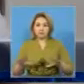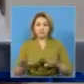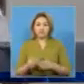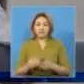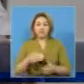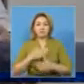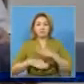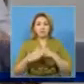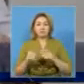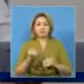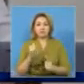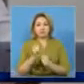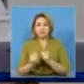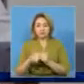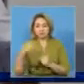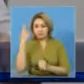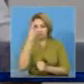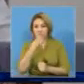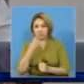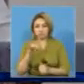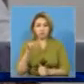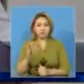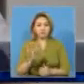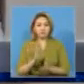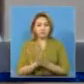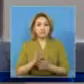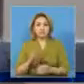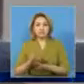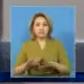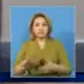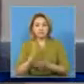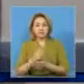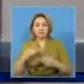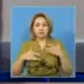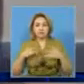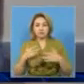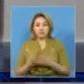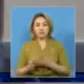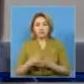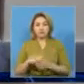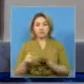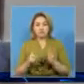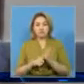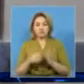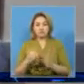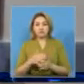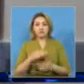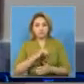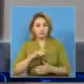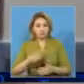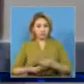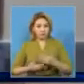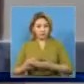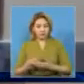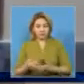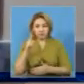высококвалифицированные специалисты работают с каждым индивидуально. У всех детей есть судороги. Если 30% лежащие, то 70% самостоятельно ходят.